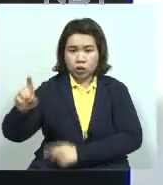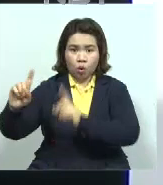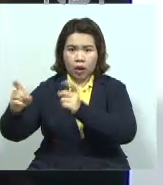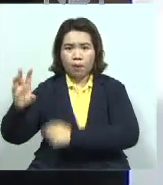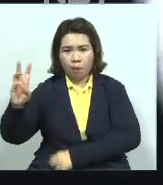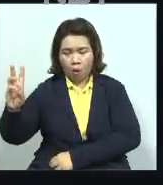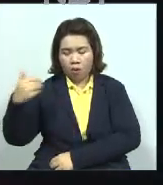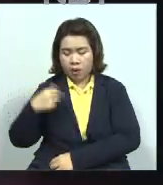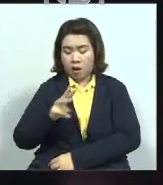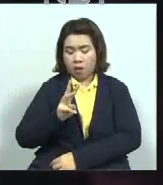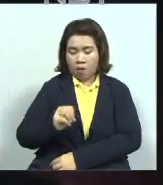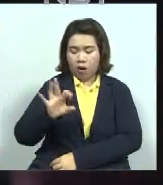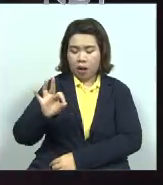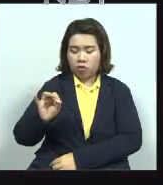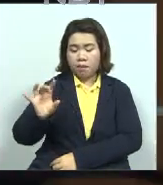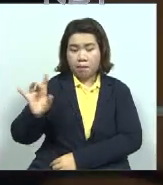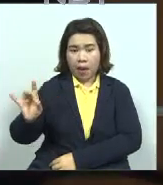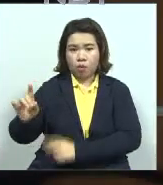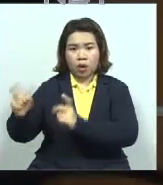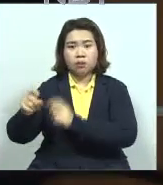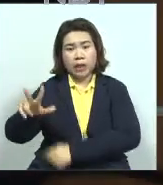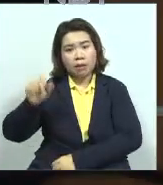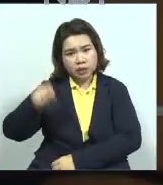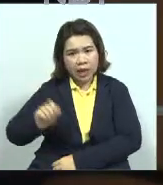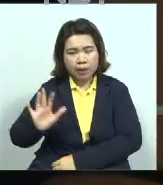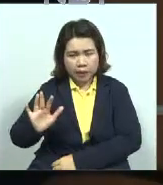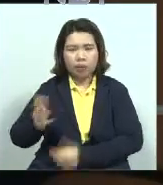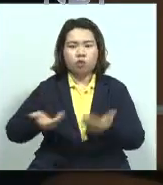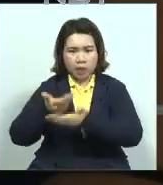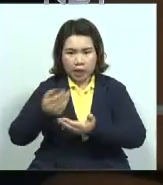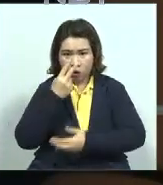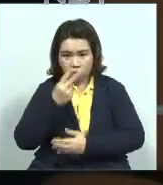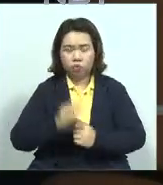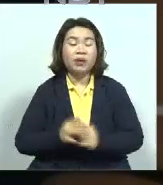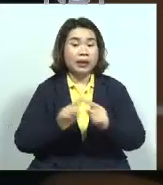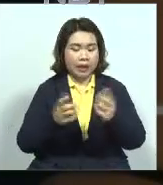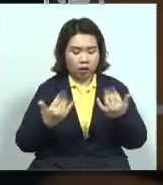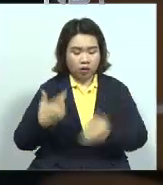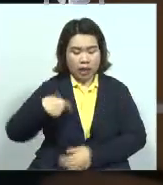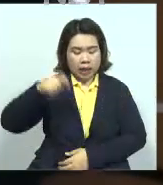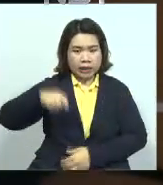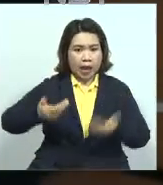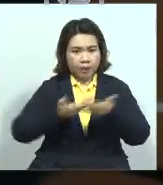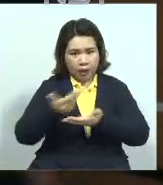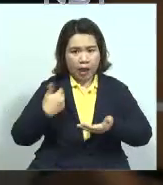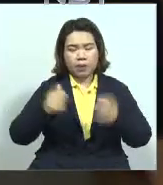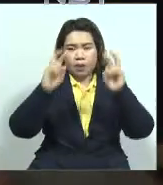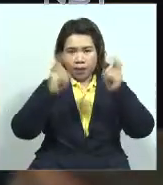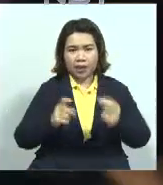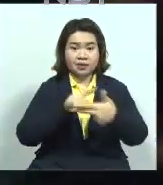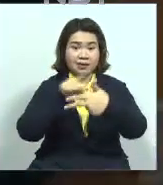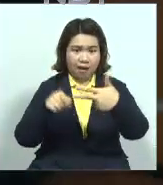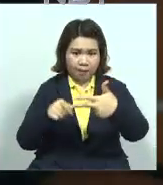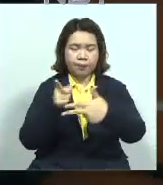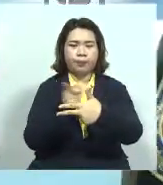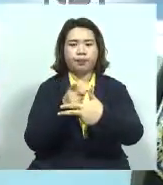า98(3) หรือไม่ค่ะสำหรับการพิจารณาของศาลรัฐธรรมนูญก็จะพิจารณาใน3 ประเด็นประเด็นแร